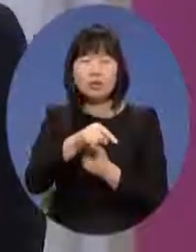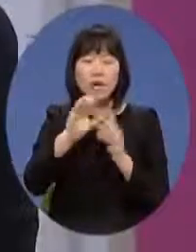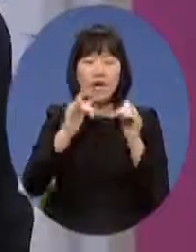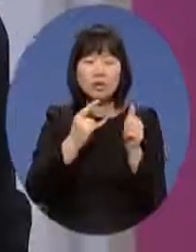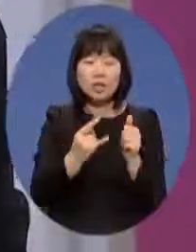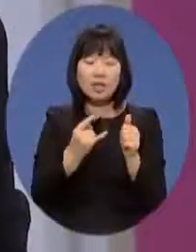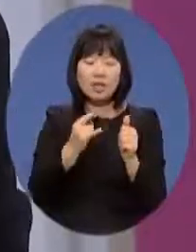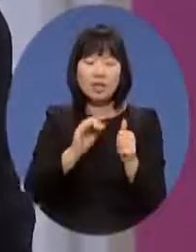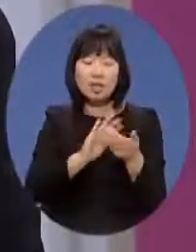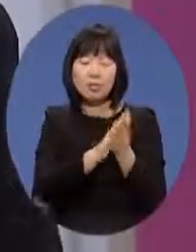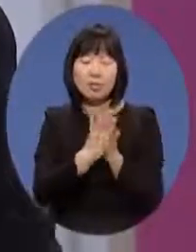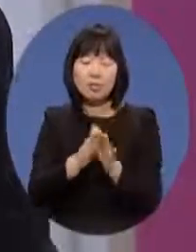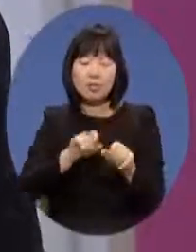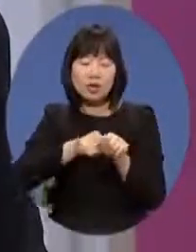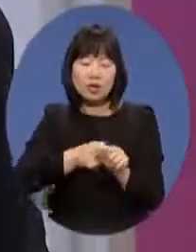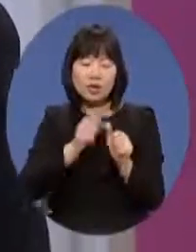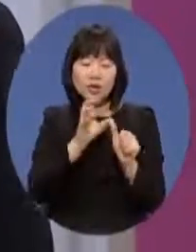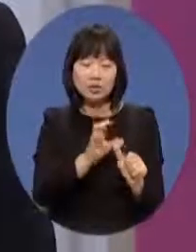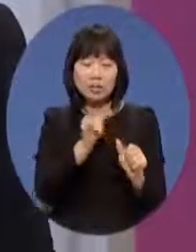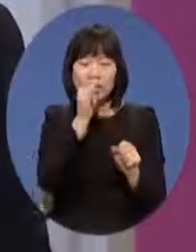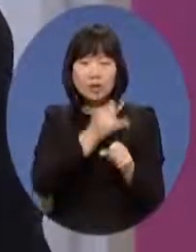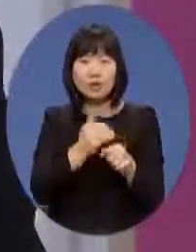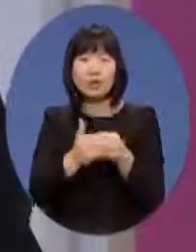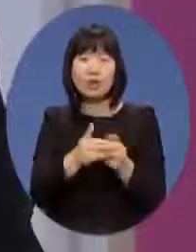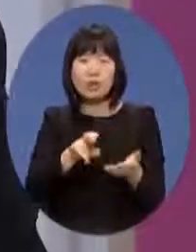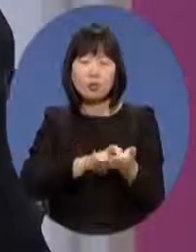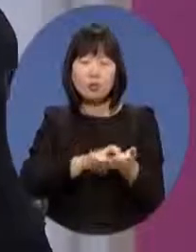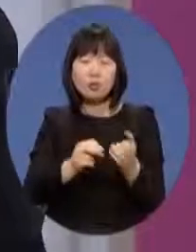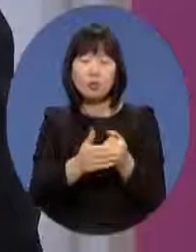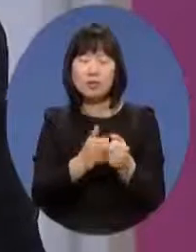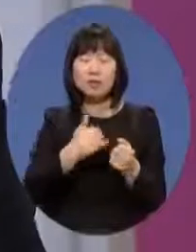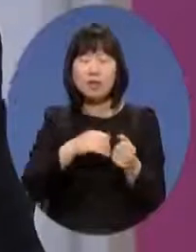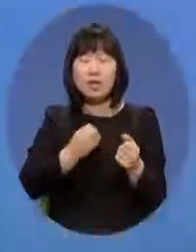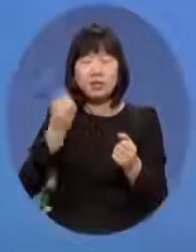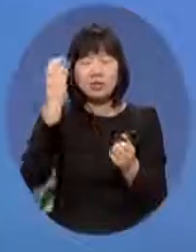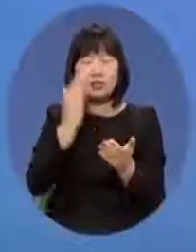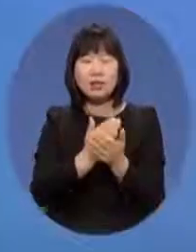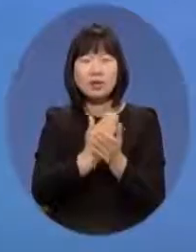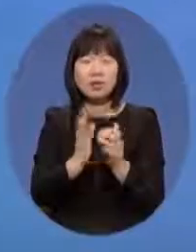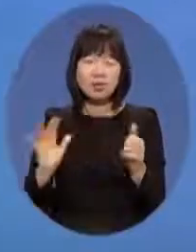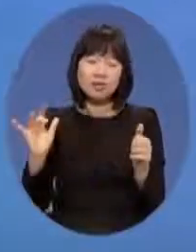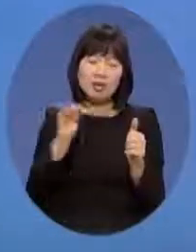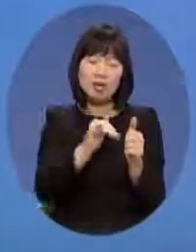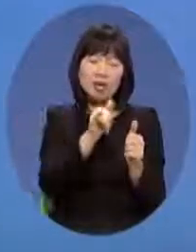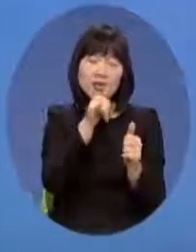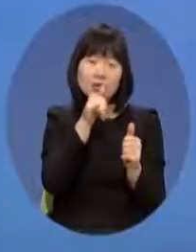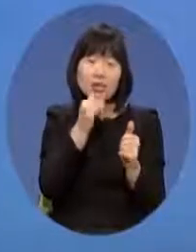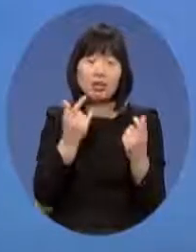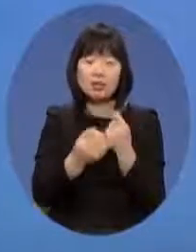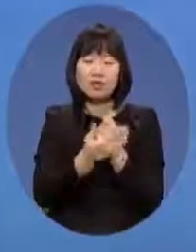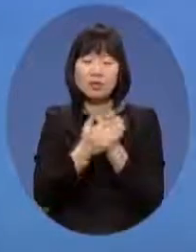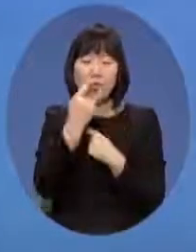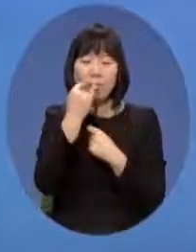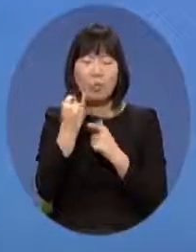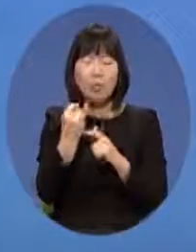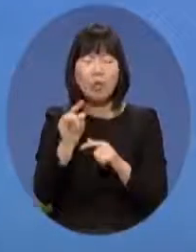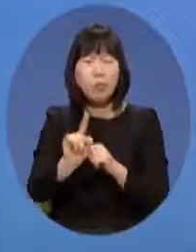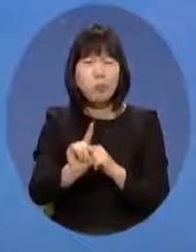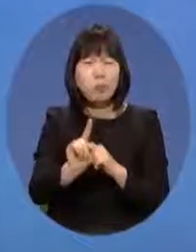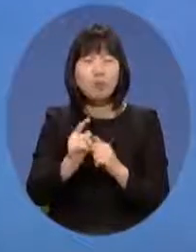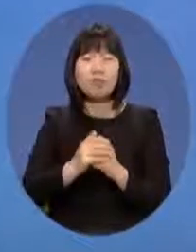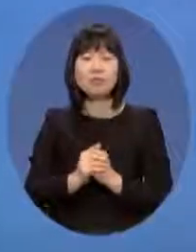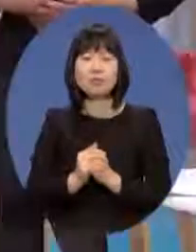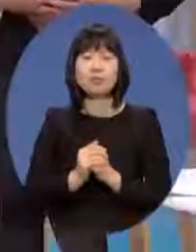얘한테만 변화를 강요하게 되니까 아이는 불안하게 되면서 나를 잊지 마세요 하고 이제 달려드는 거거든요. 그래서 이제 어머님이 아무래도